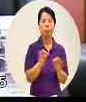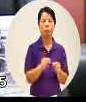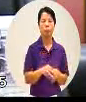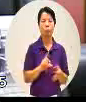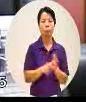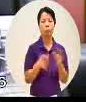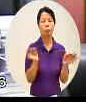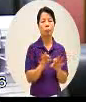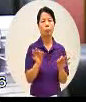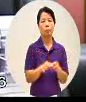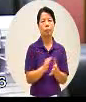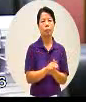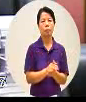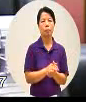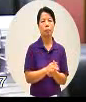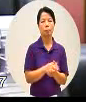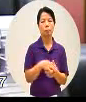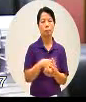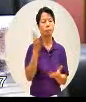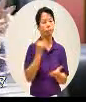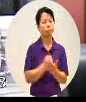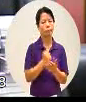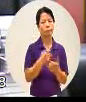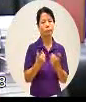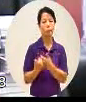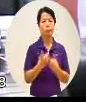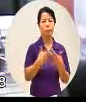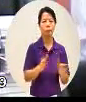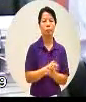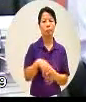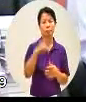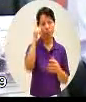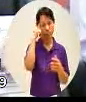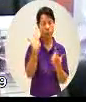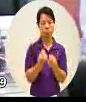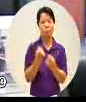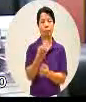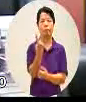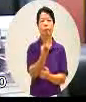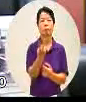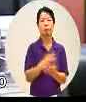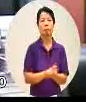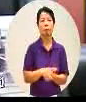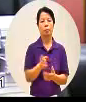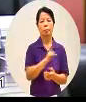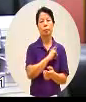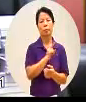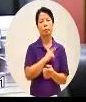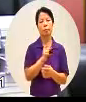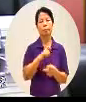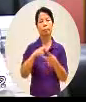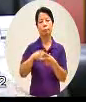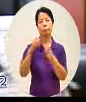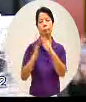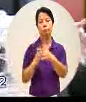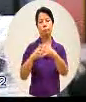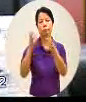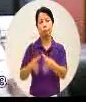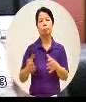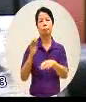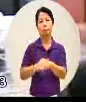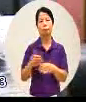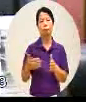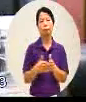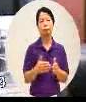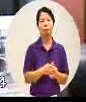了太多次了，真的只有两个人赞成，赞成的理由就是已经去工厂里顶管，其他全部都